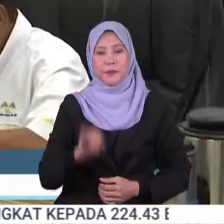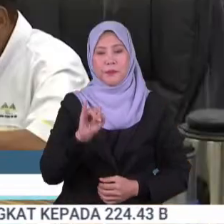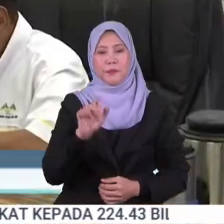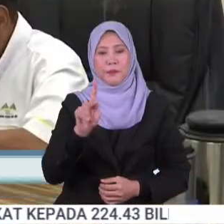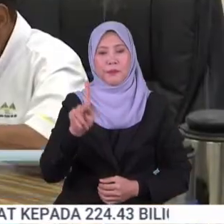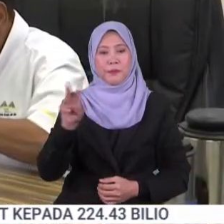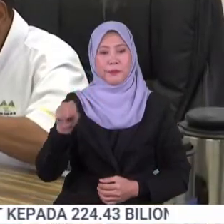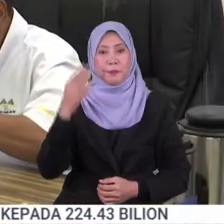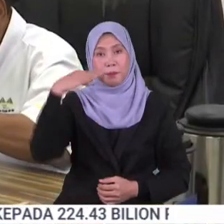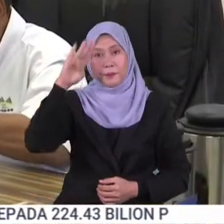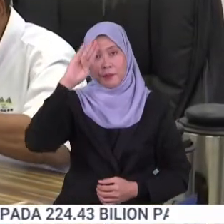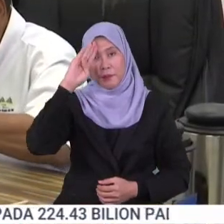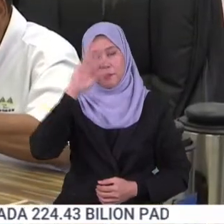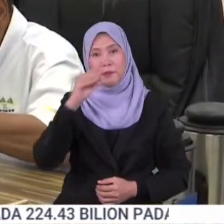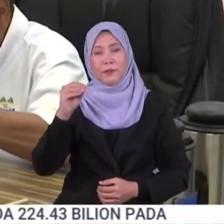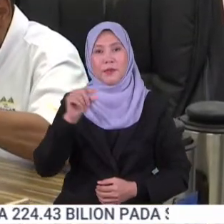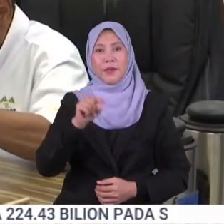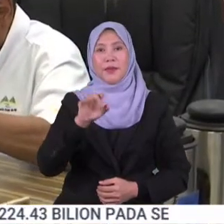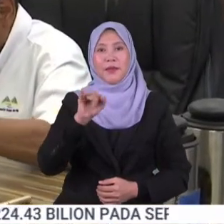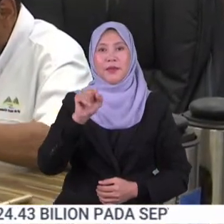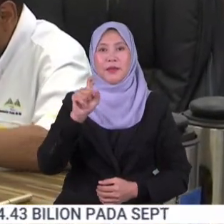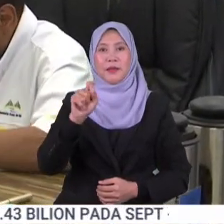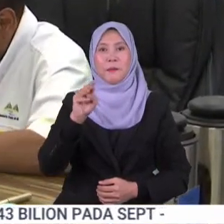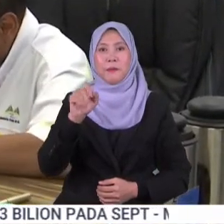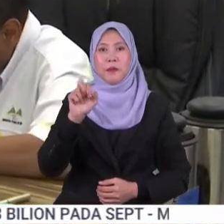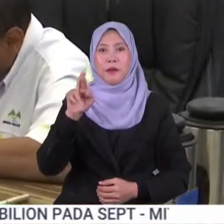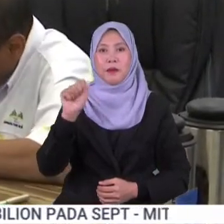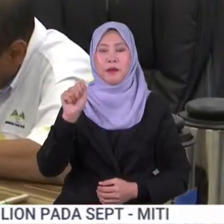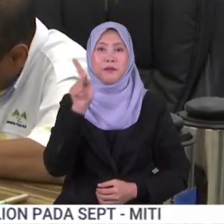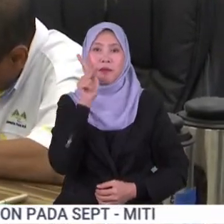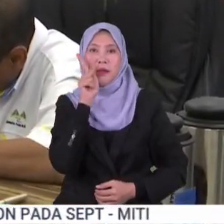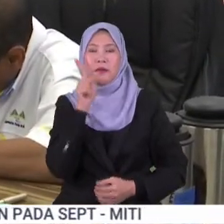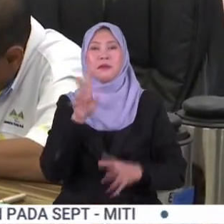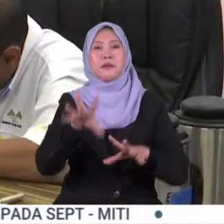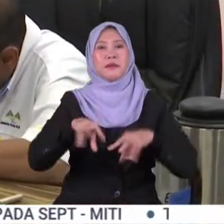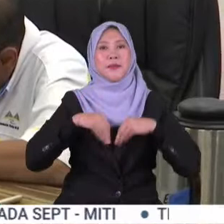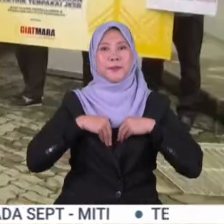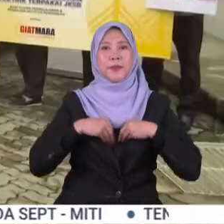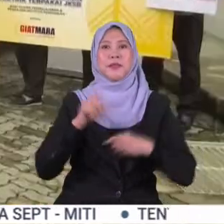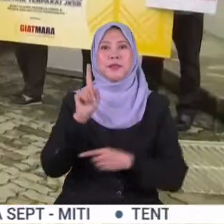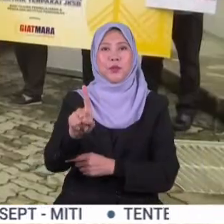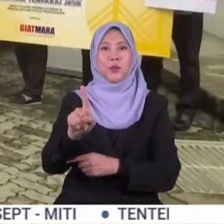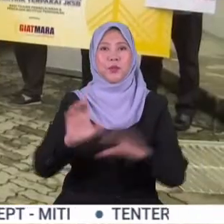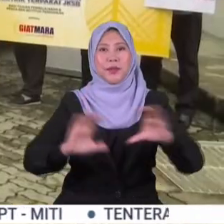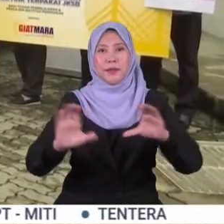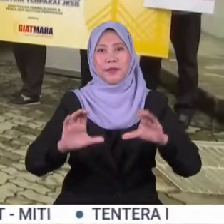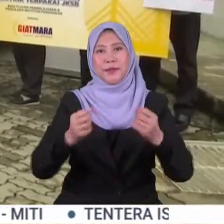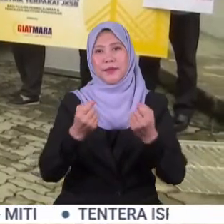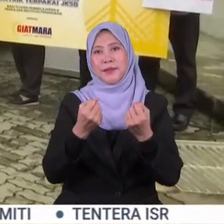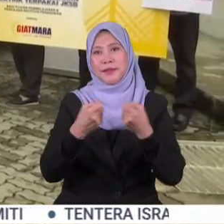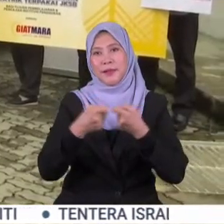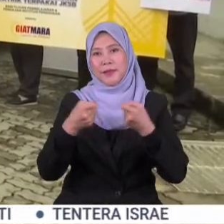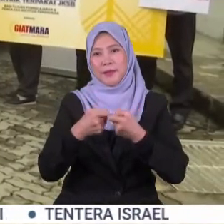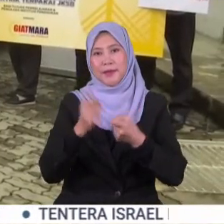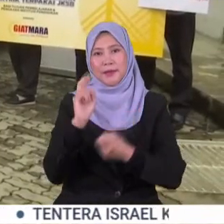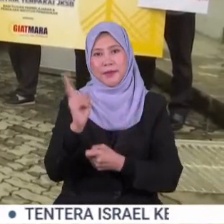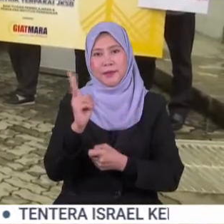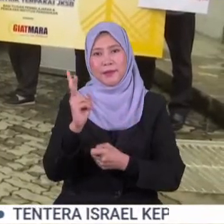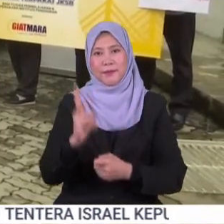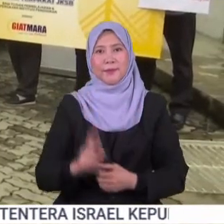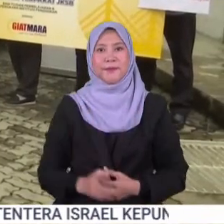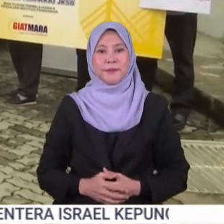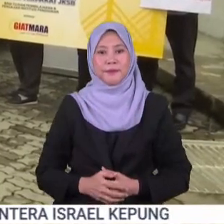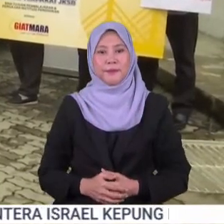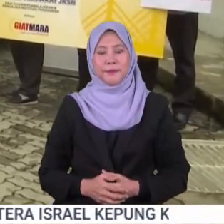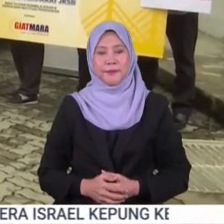IKM Berseri Perlis serta Giat Mara Padang Serai Kedah masing-masing turut menerima satu kereta elektrik terpakai.